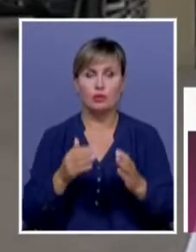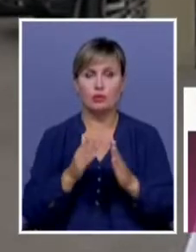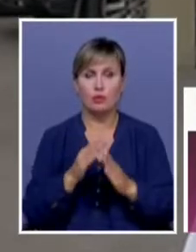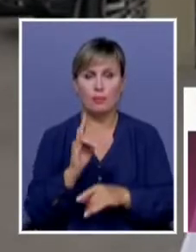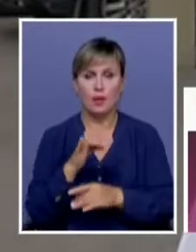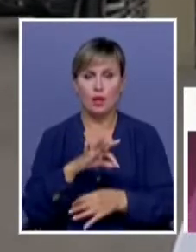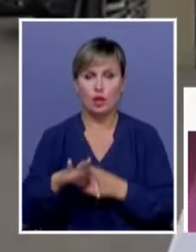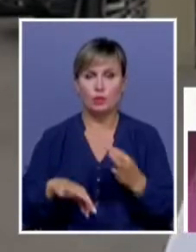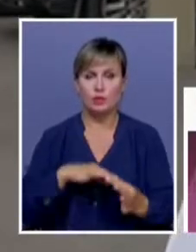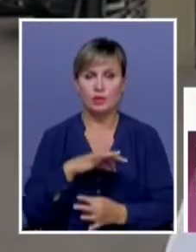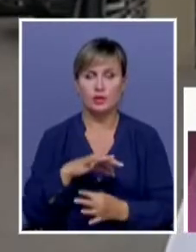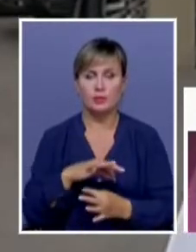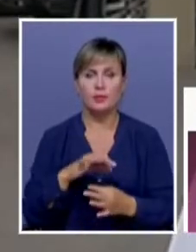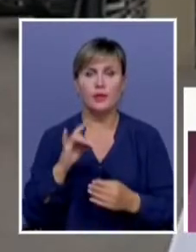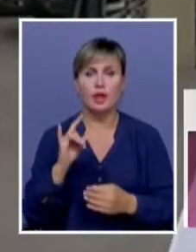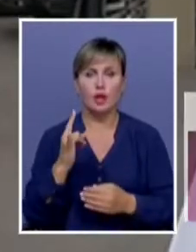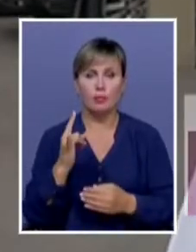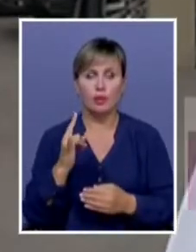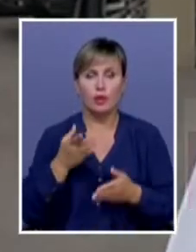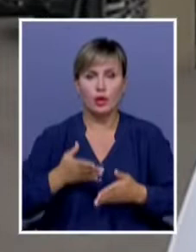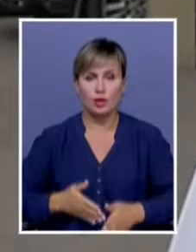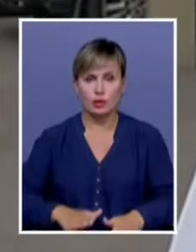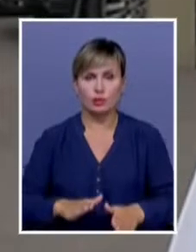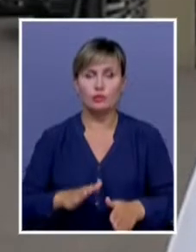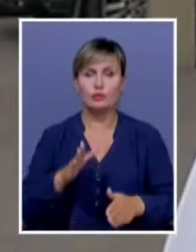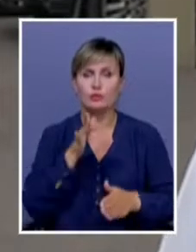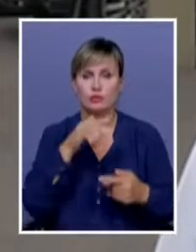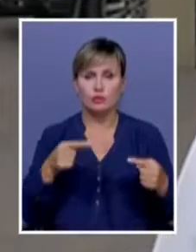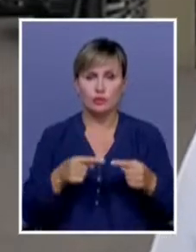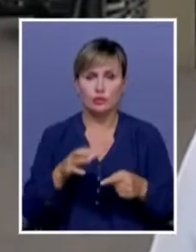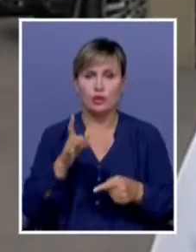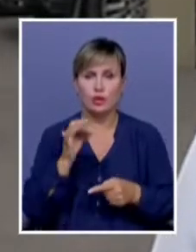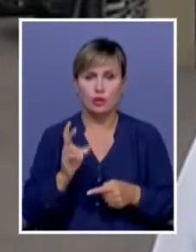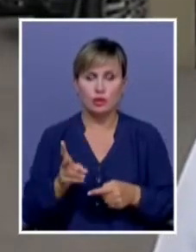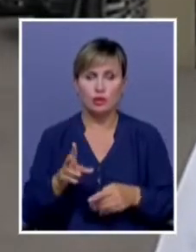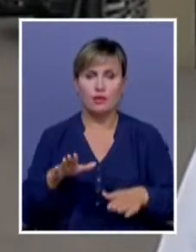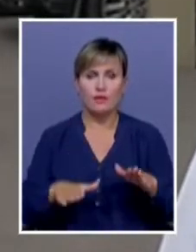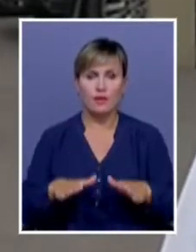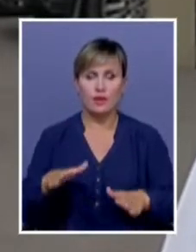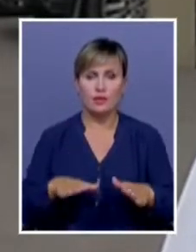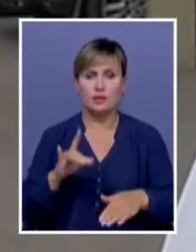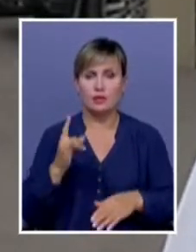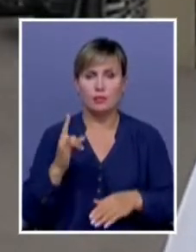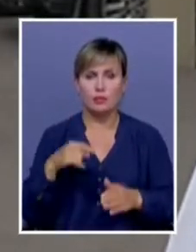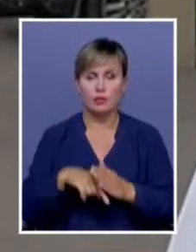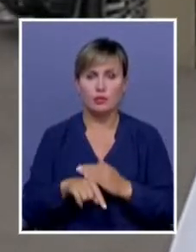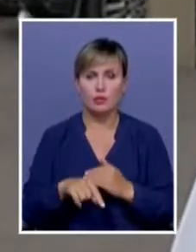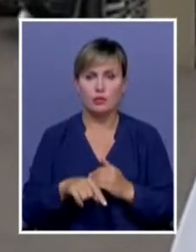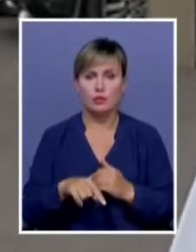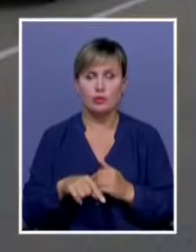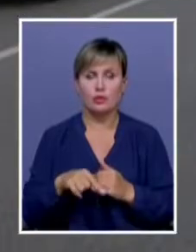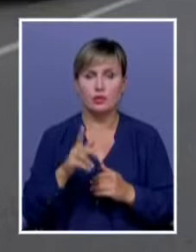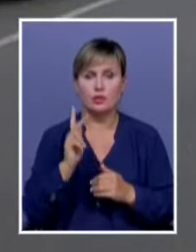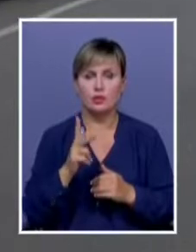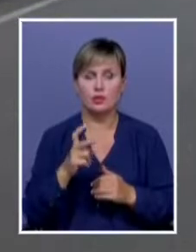малюток. Ребенок родился доношенным. Вес ребенка 3200